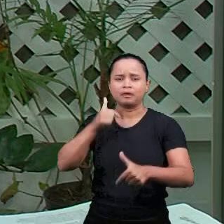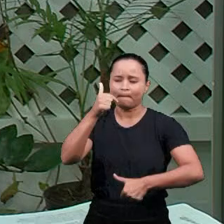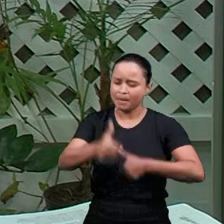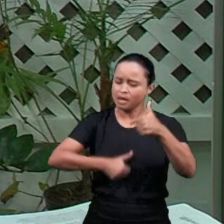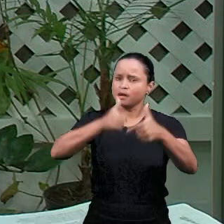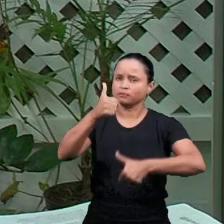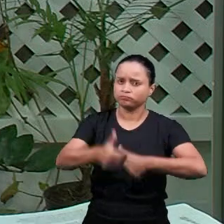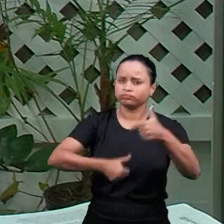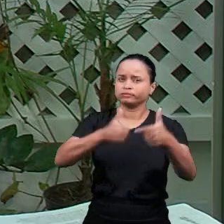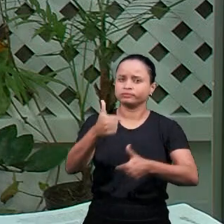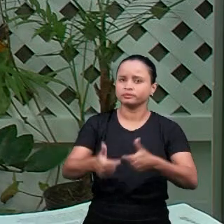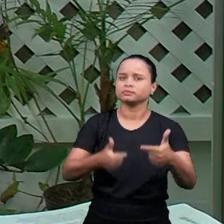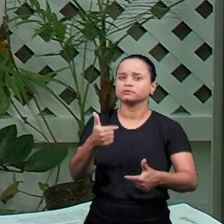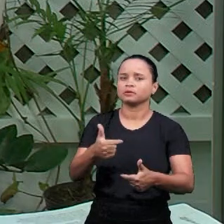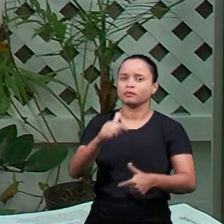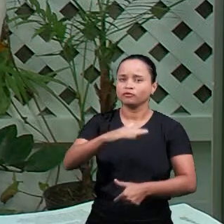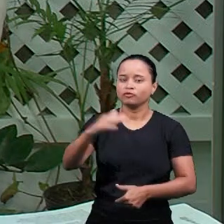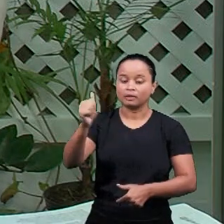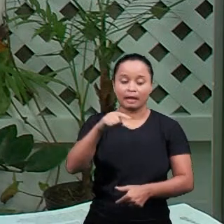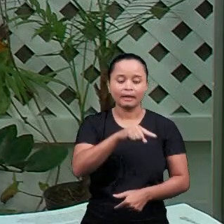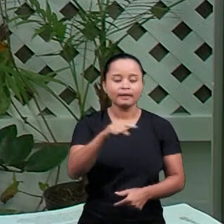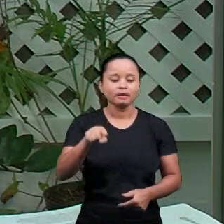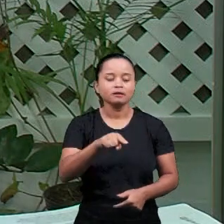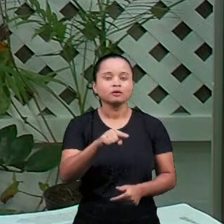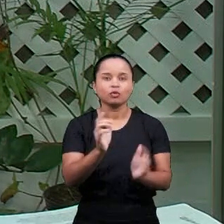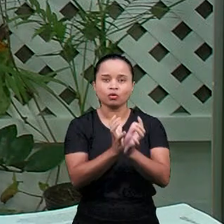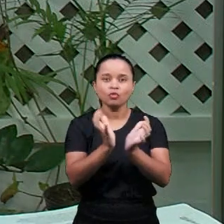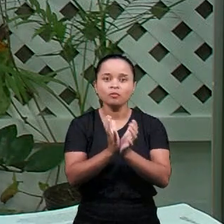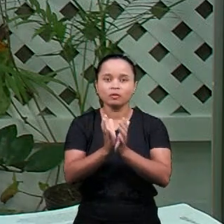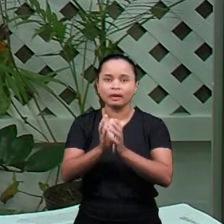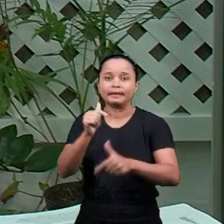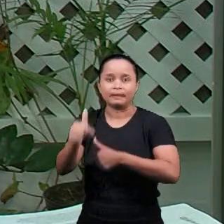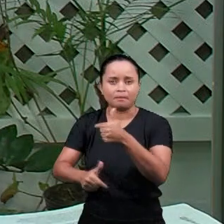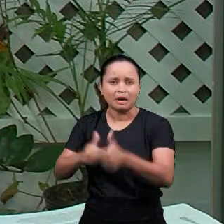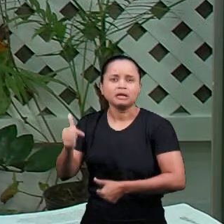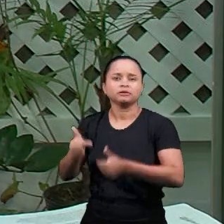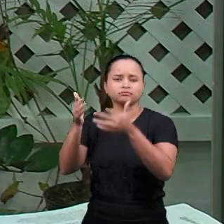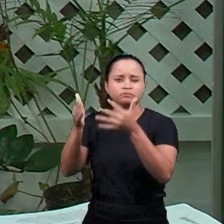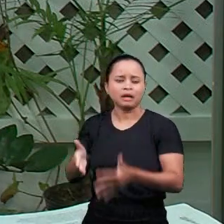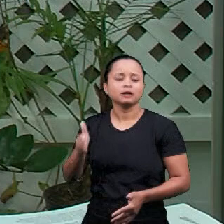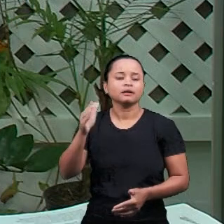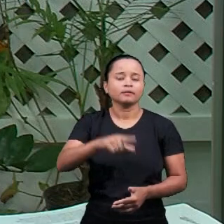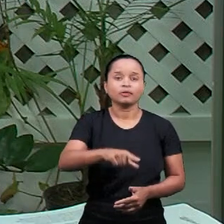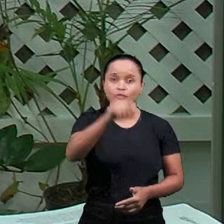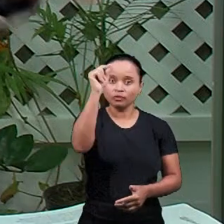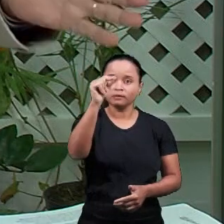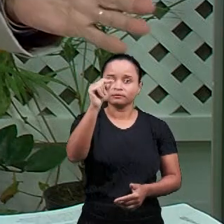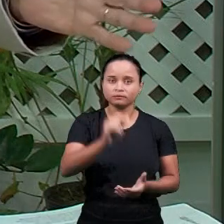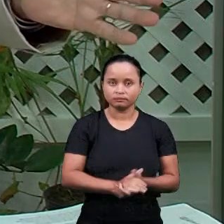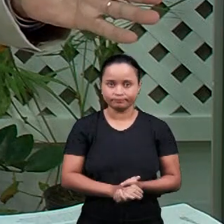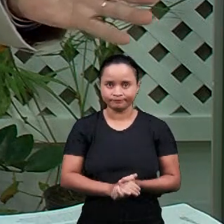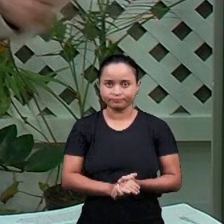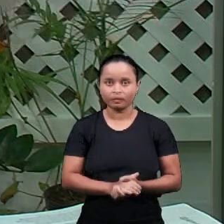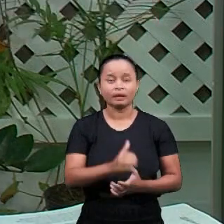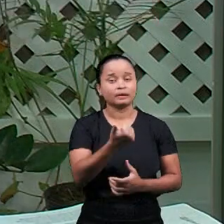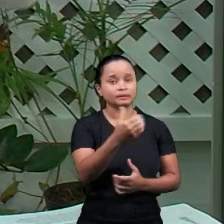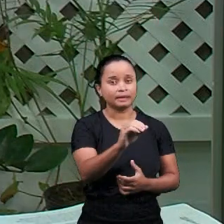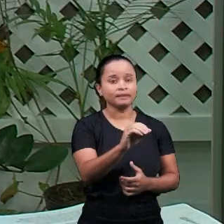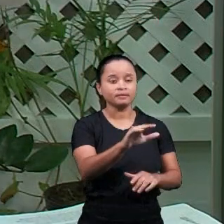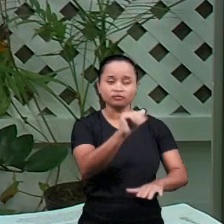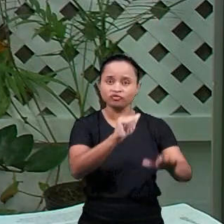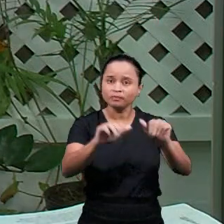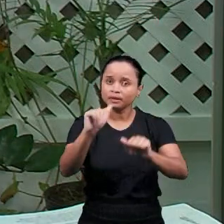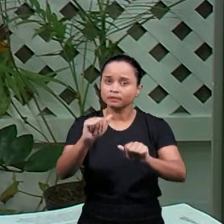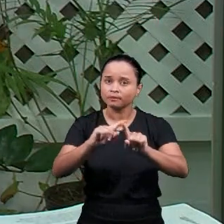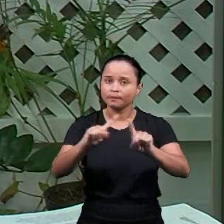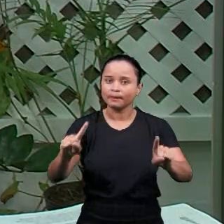la chose par laquelle elle a été appelée. Ceux seront choisis. Donc, les 10 ont été appelés, mais les choisis sont les fidèles. Ça doit